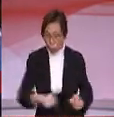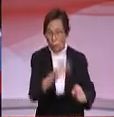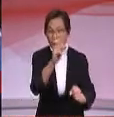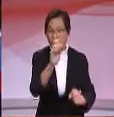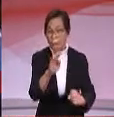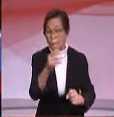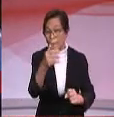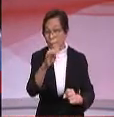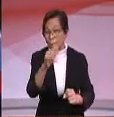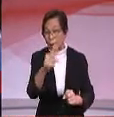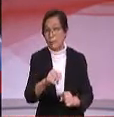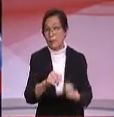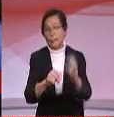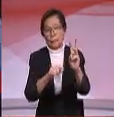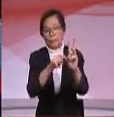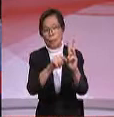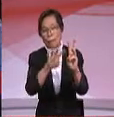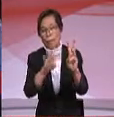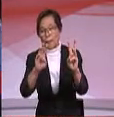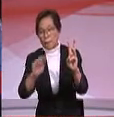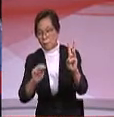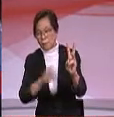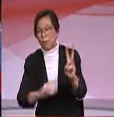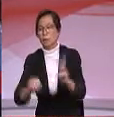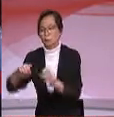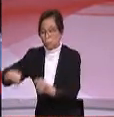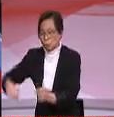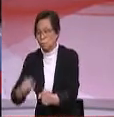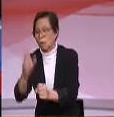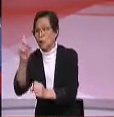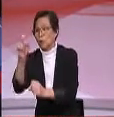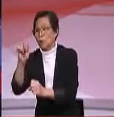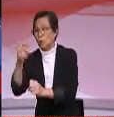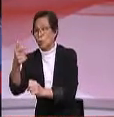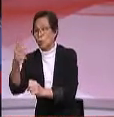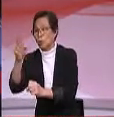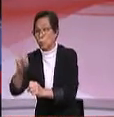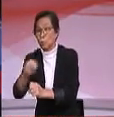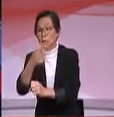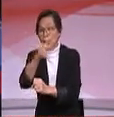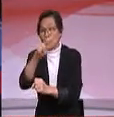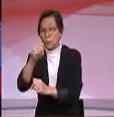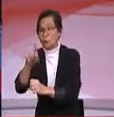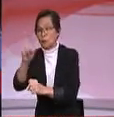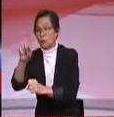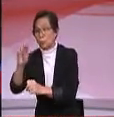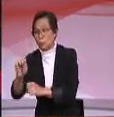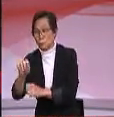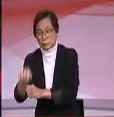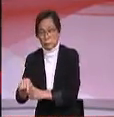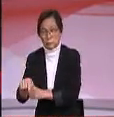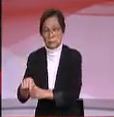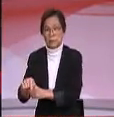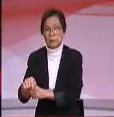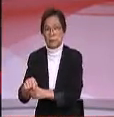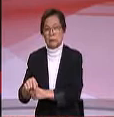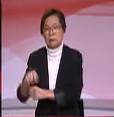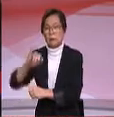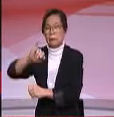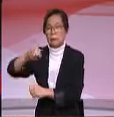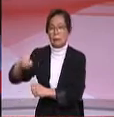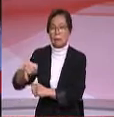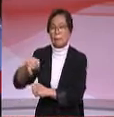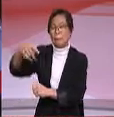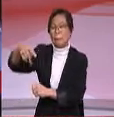dengan 6.44 meter dan juga Sungai Dungun dengan 13.31 meter. Itu yang diberikan oleh Jabatan